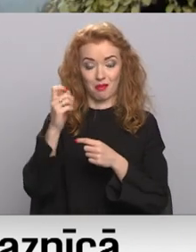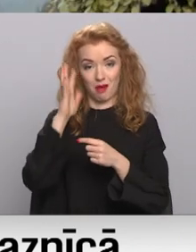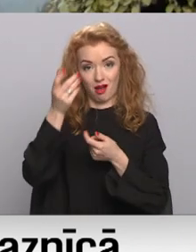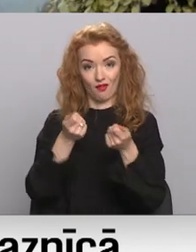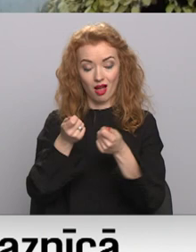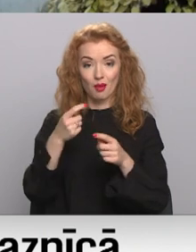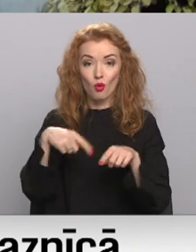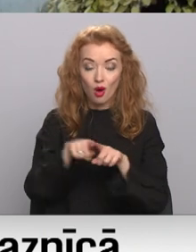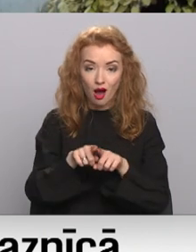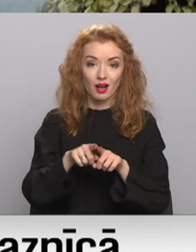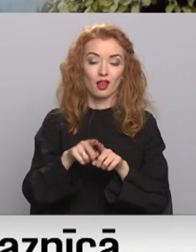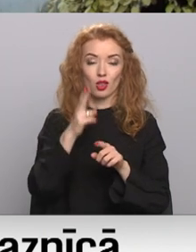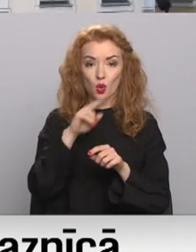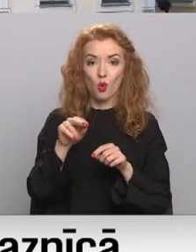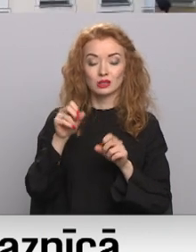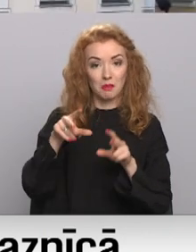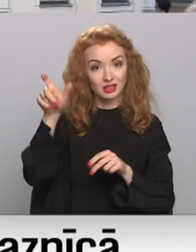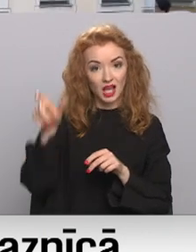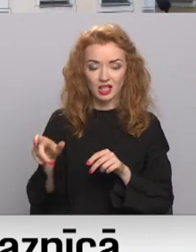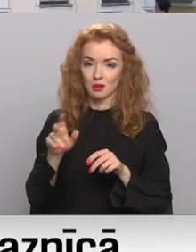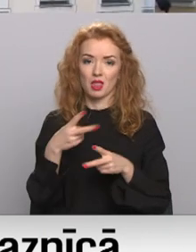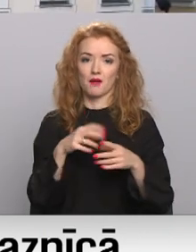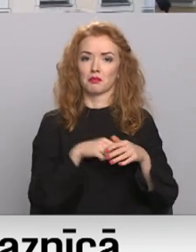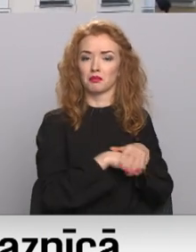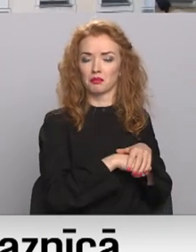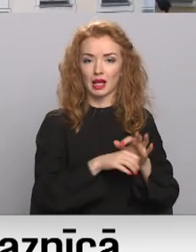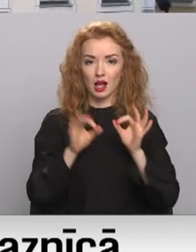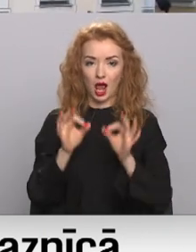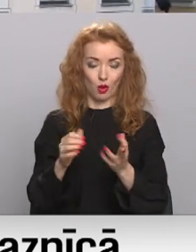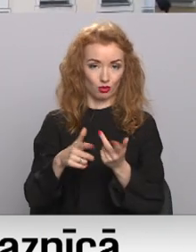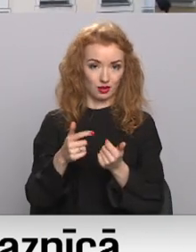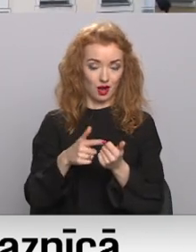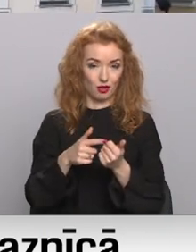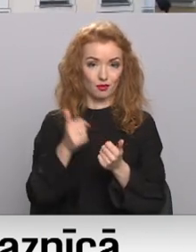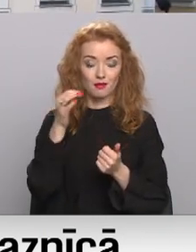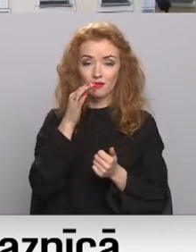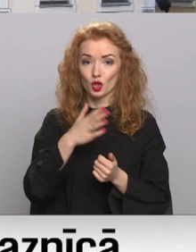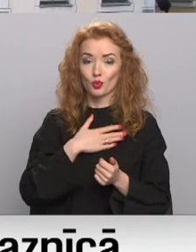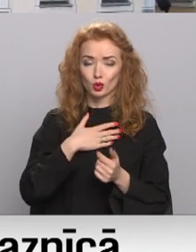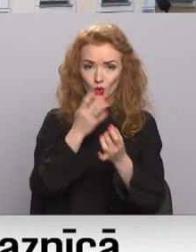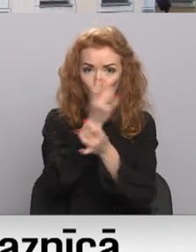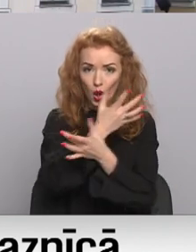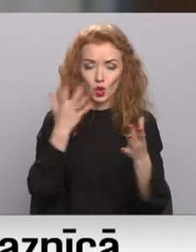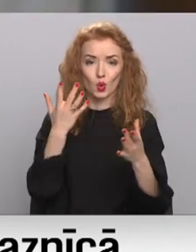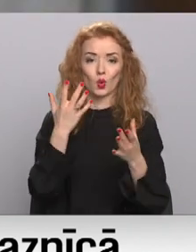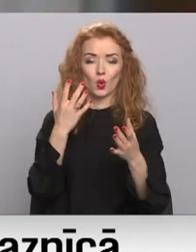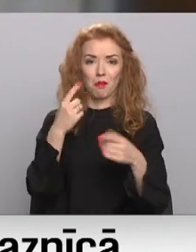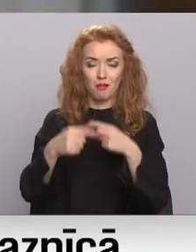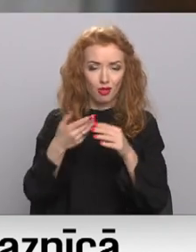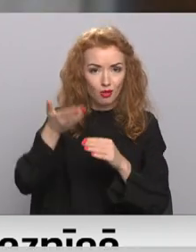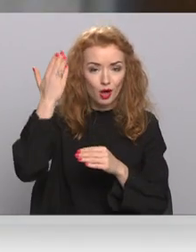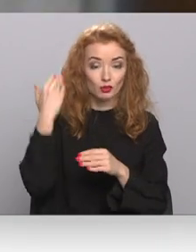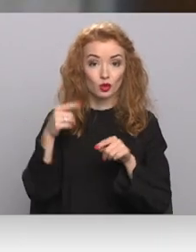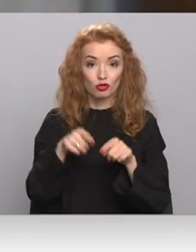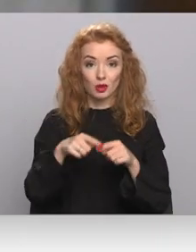pārvaldes speciālistiem nevajadzētu slēpt reālo priekšmetu skaitu. Mūsu kultūra, mūsu saknes un turklāt, ja šie